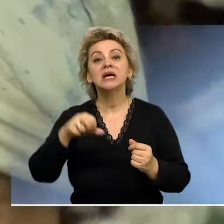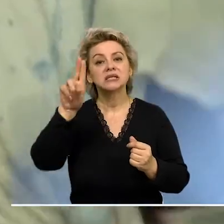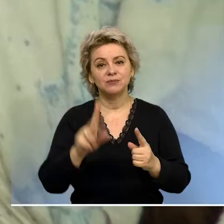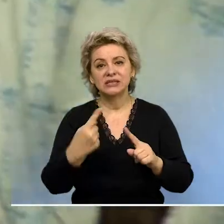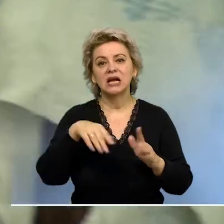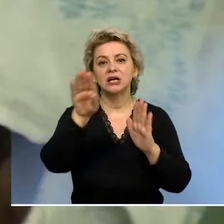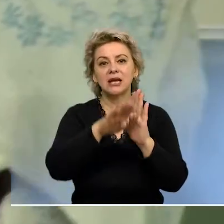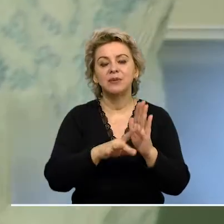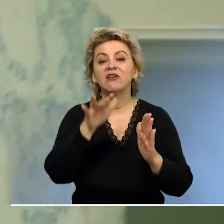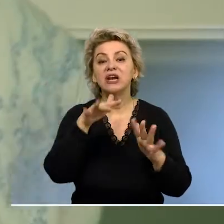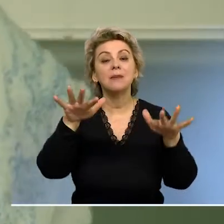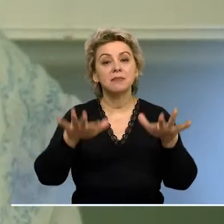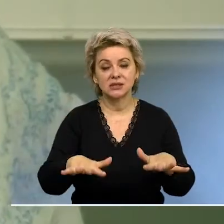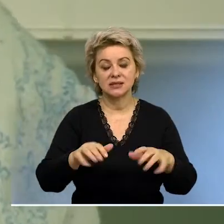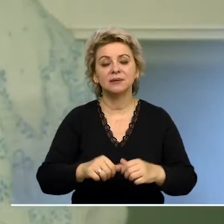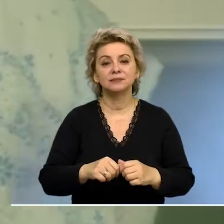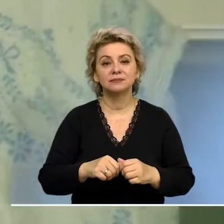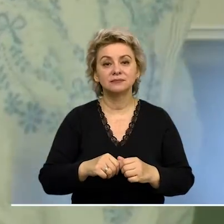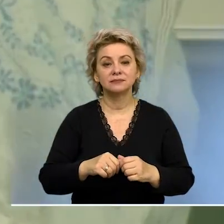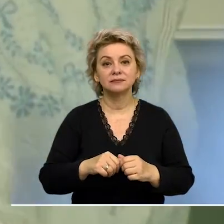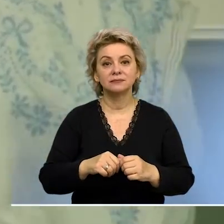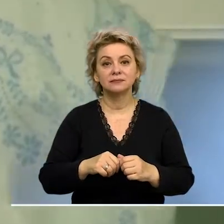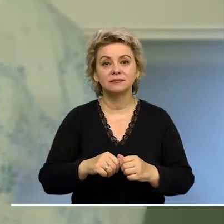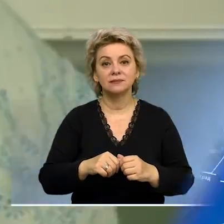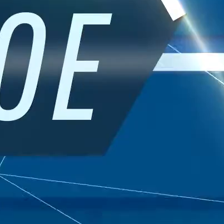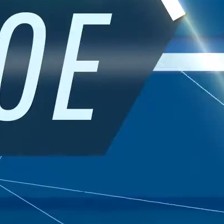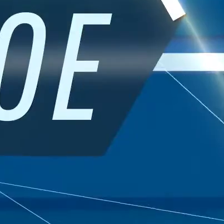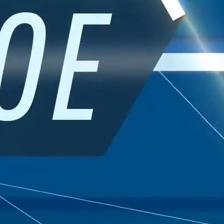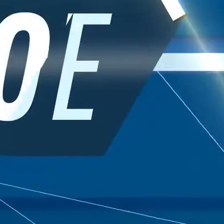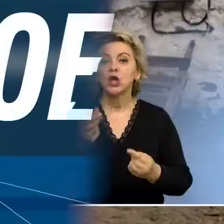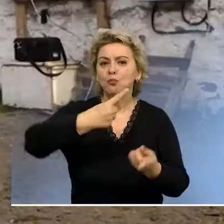Галина Соколова, Артем Мирошников. Специально для программы «Время местное».